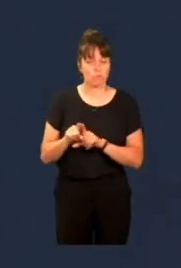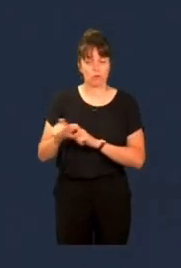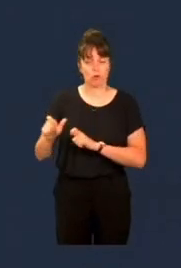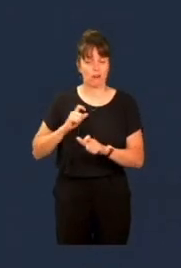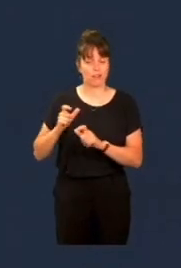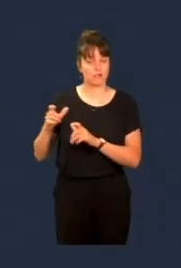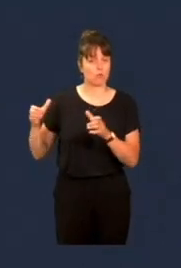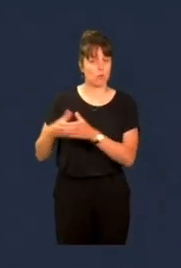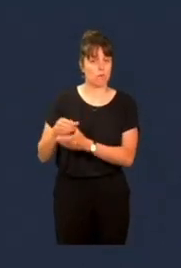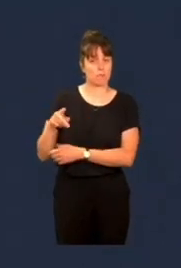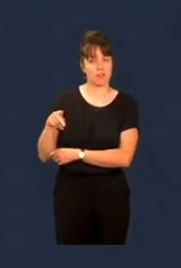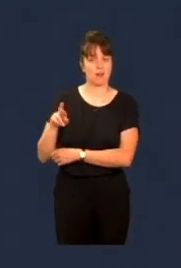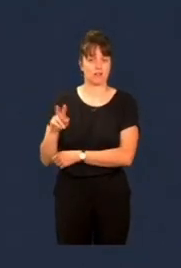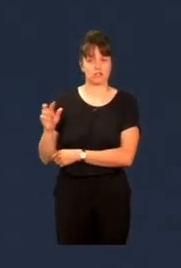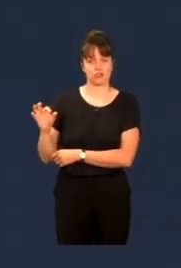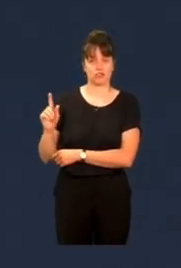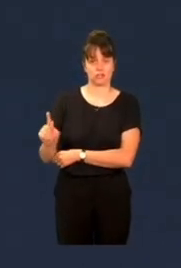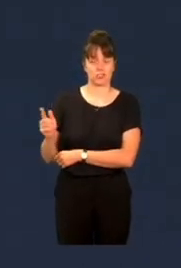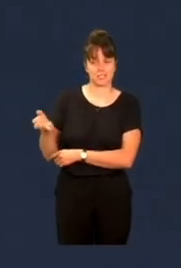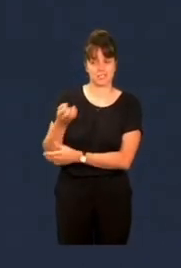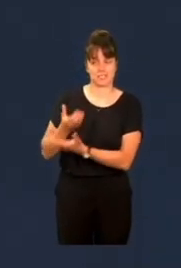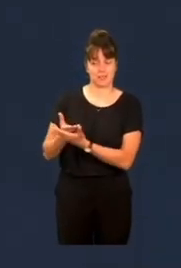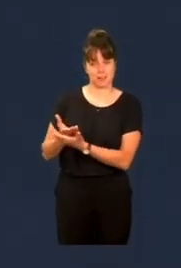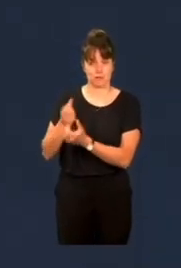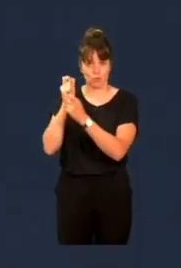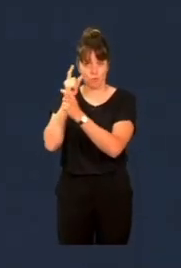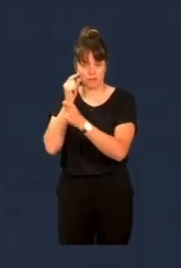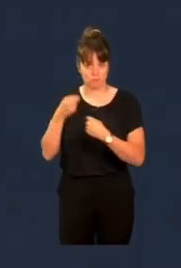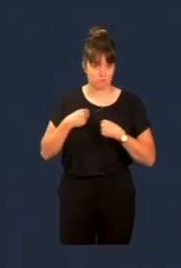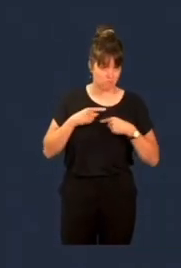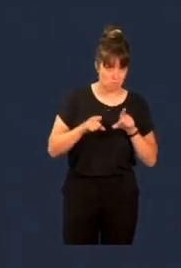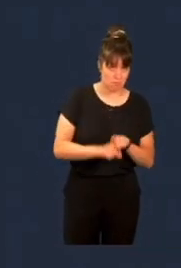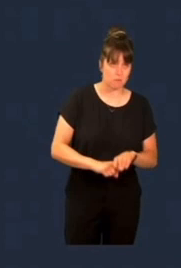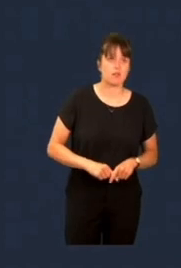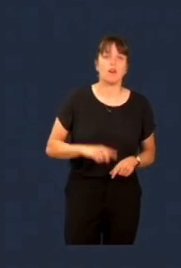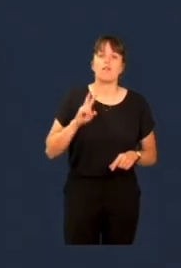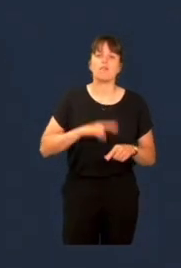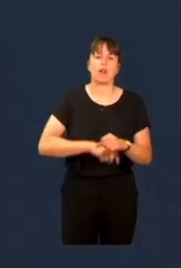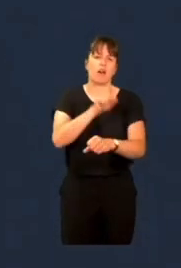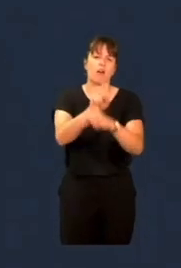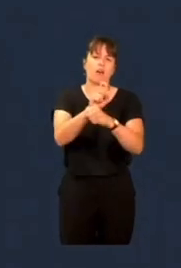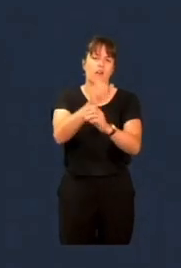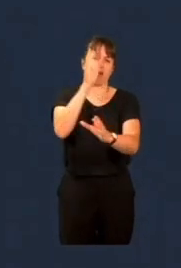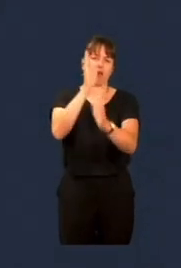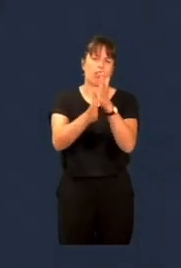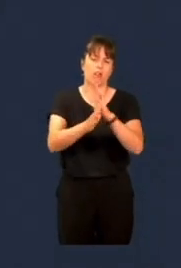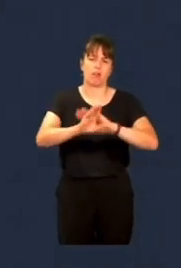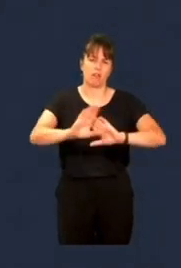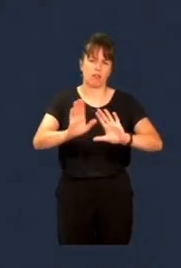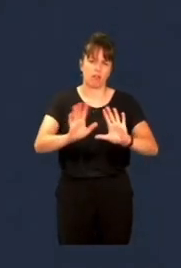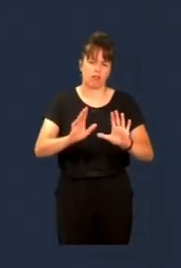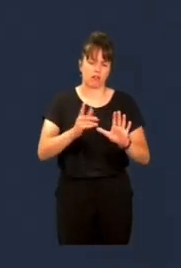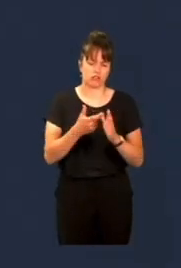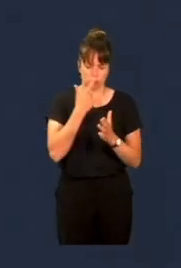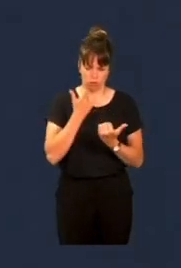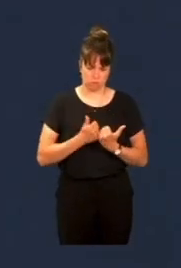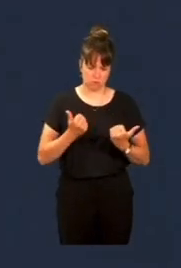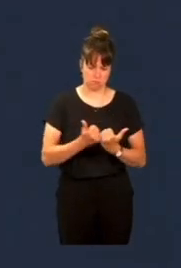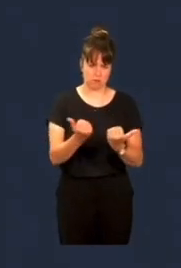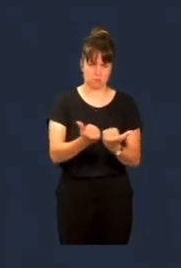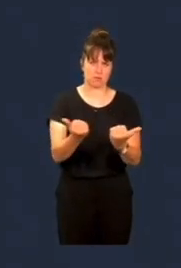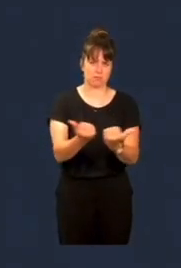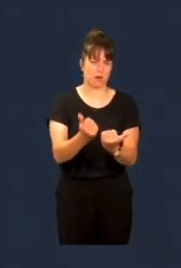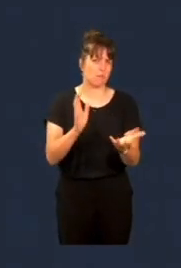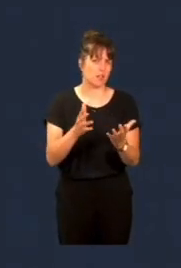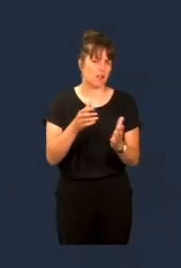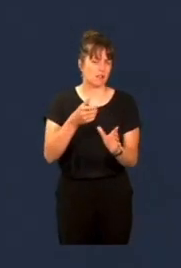PRG. Que faut-il comprendre de ce rapport ? Je ne vous ferai pas de procès d'intention et je ne vais mettre tous ces contresens sur une méconnaissance de l'engagement